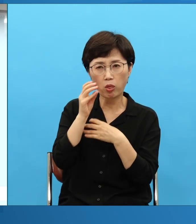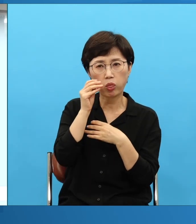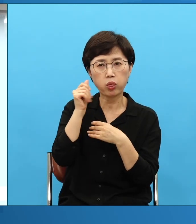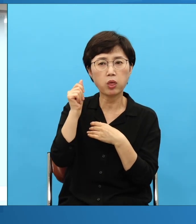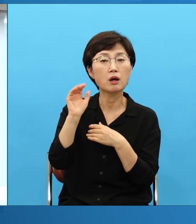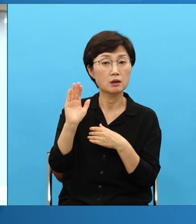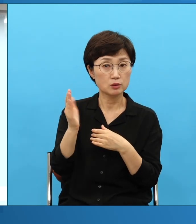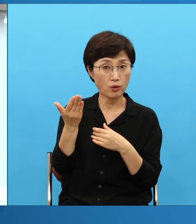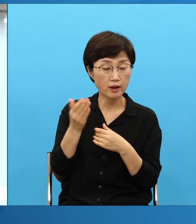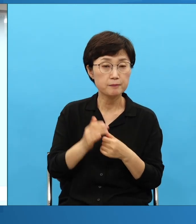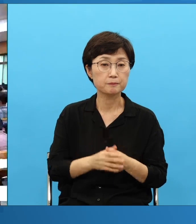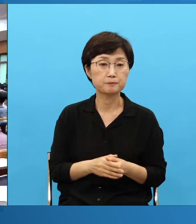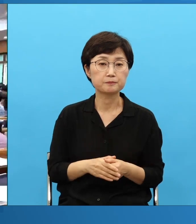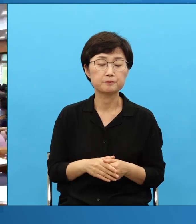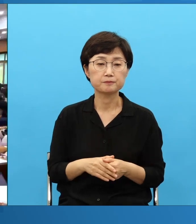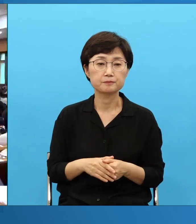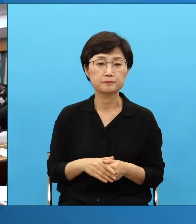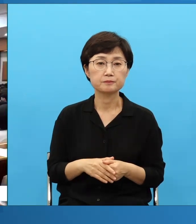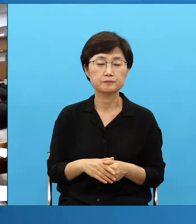말했습니다.